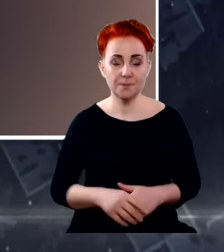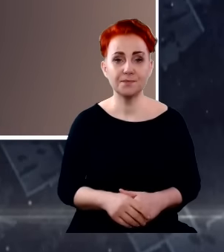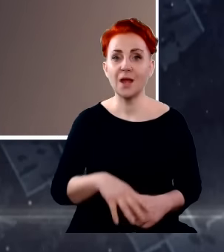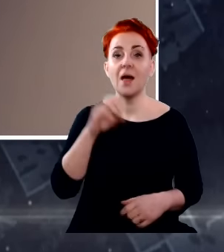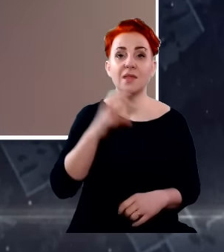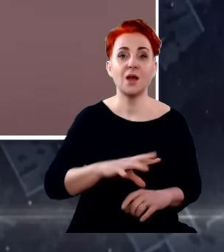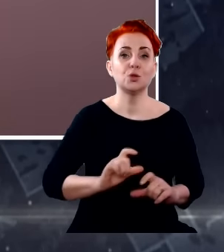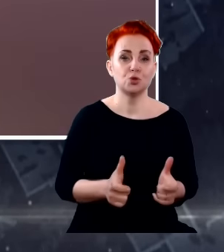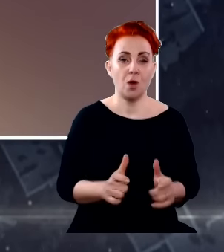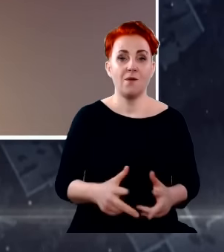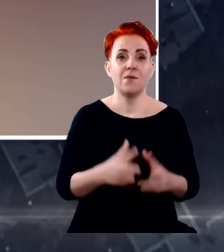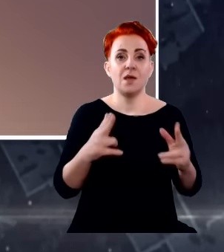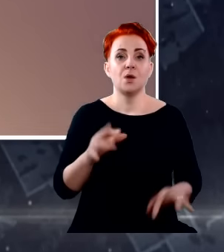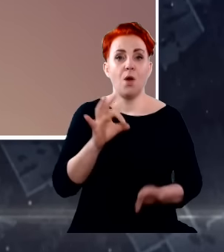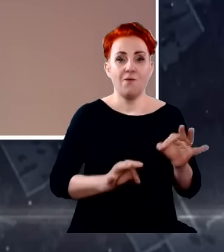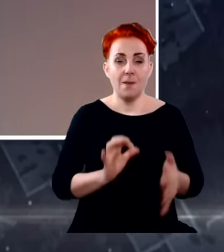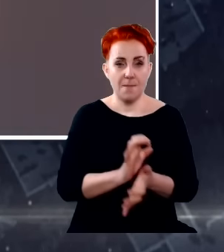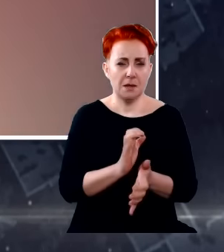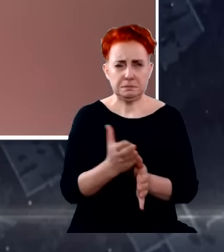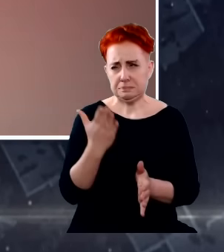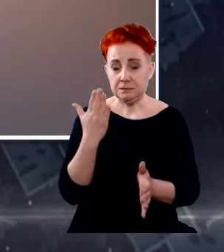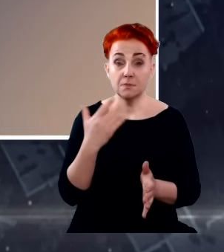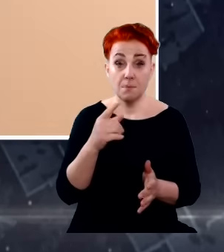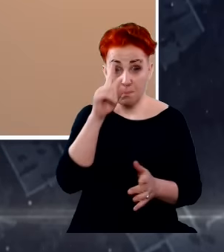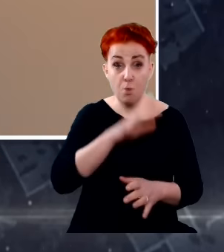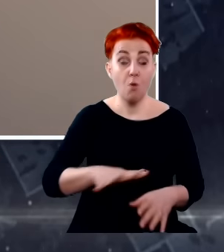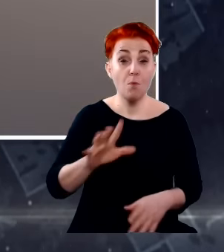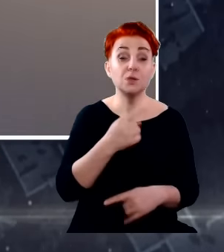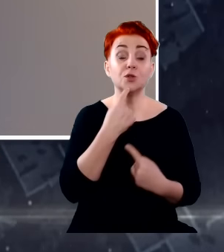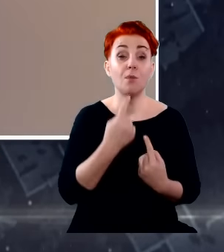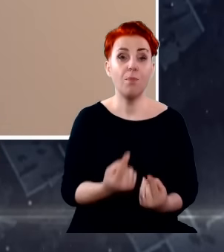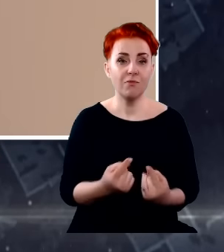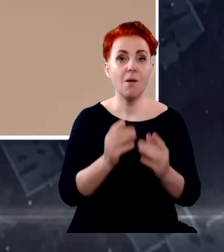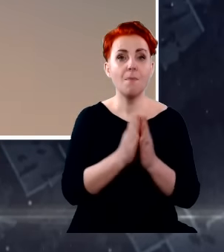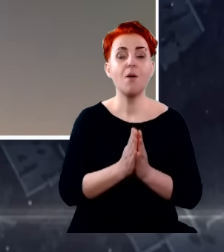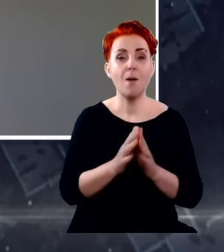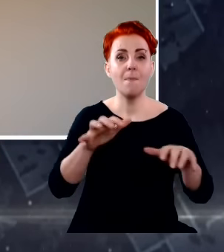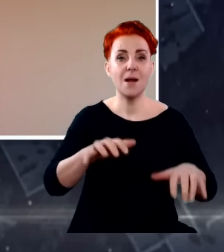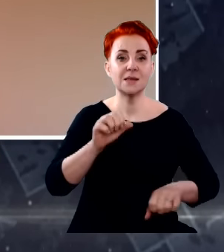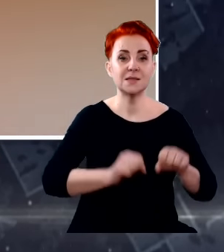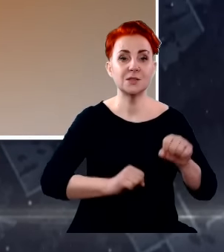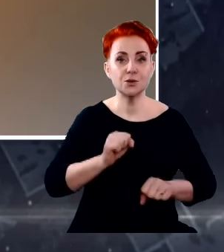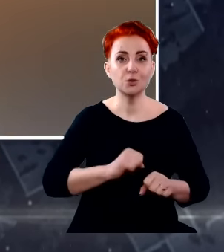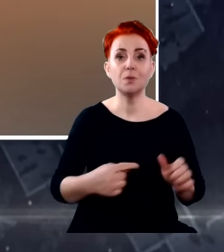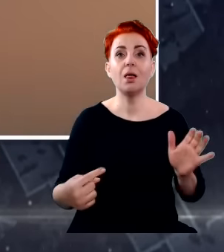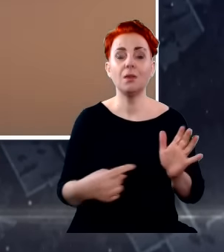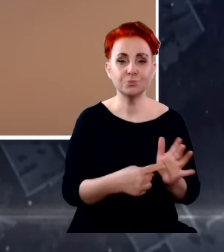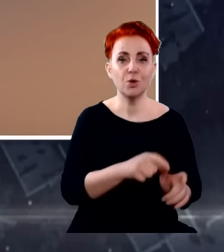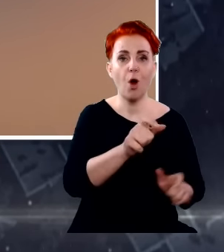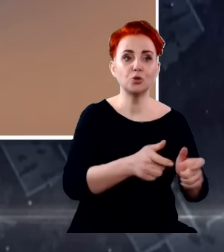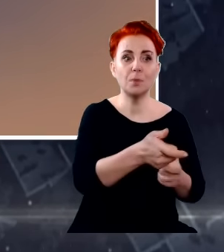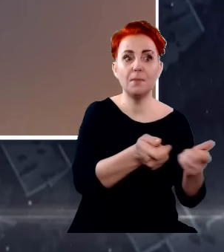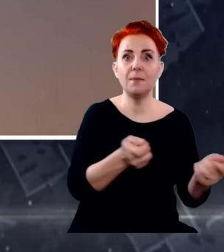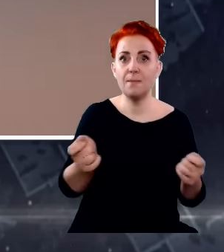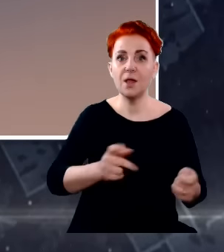podczas konferencji prasowej jakiś czas temu publicznie powiedział, że poprosił prezesa sądu o wyznaczenie takiego składu orzekającego, który